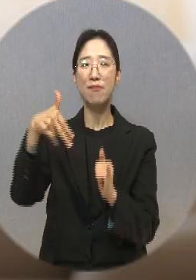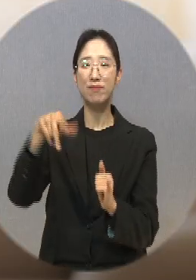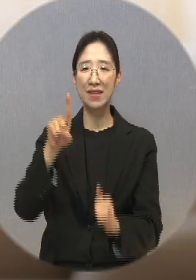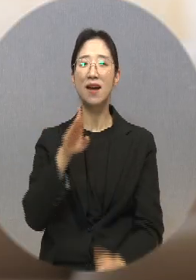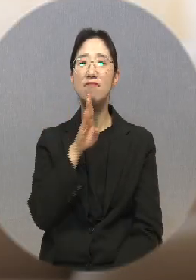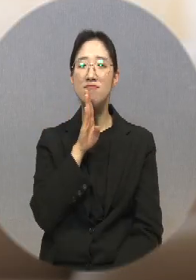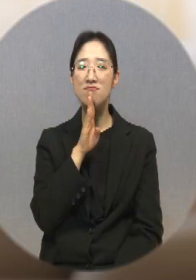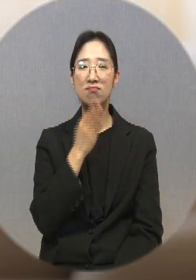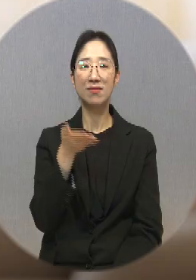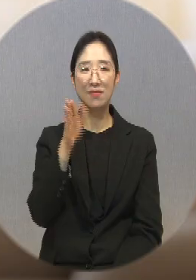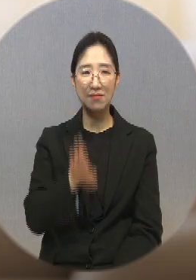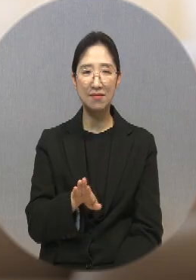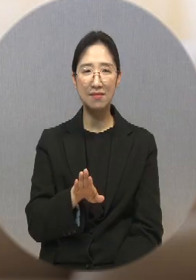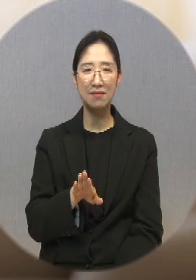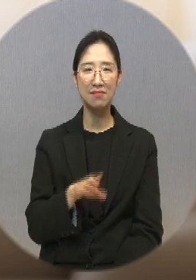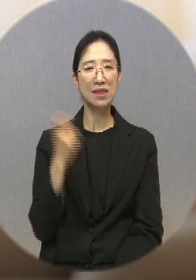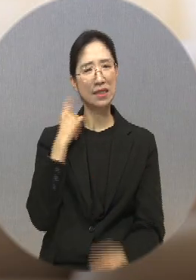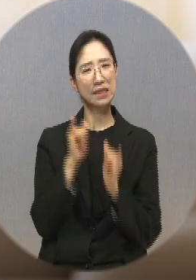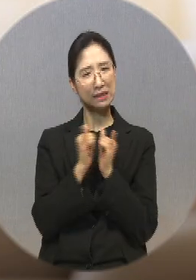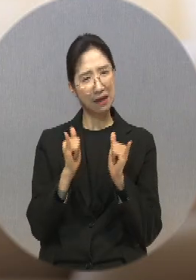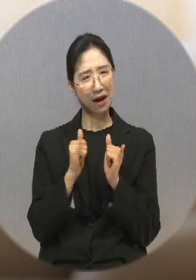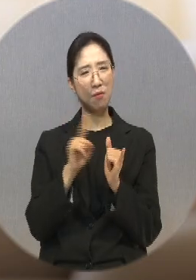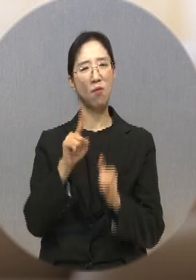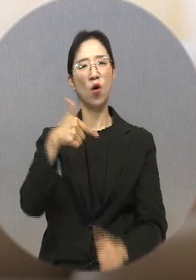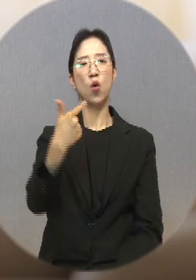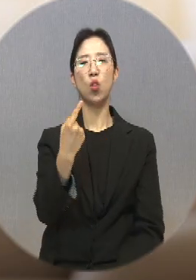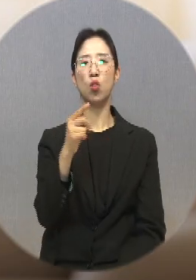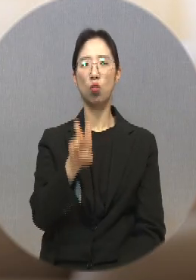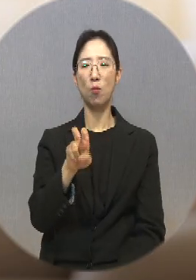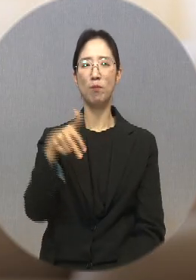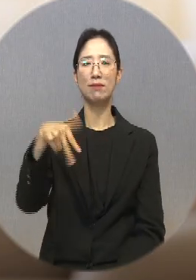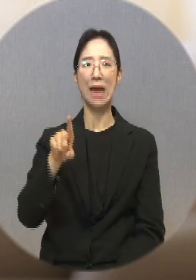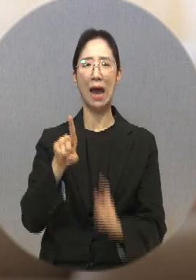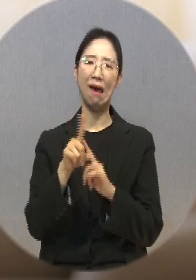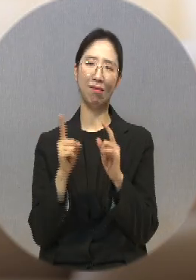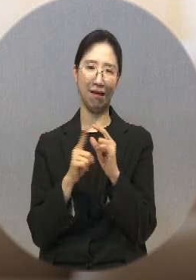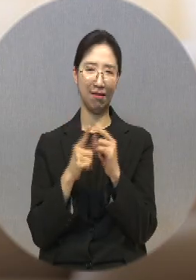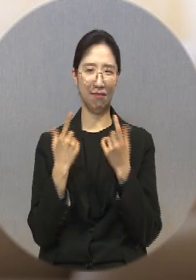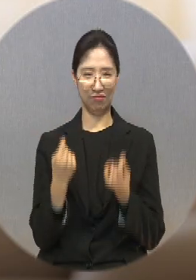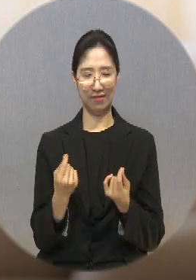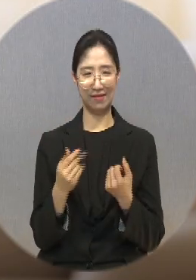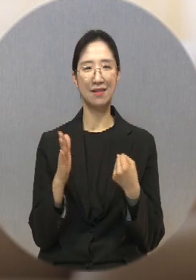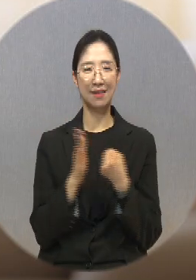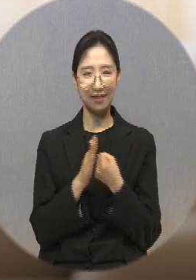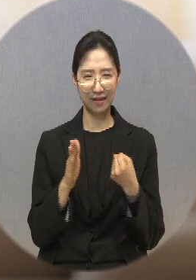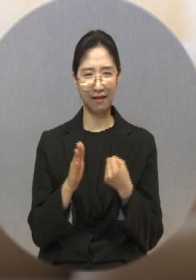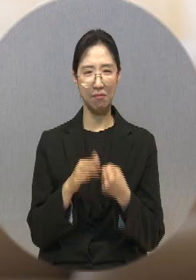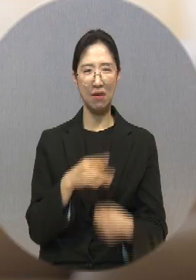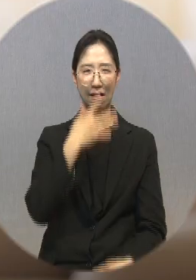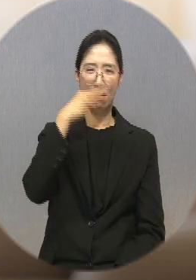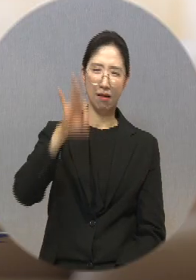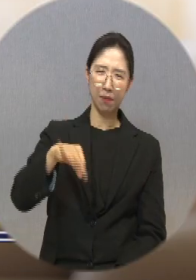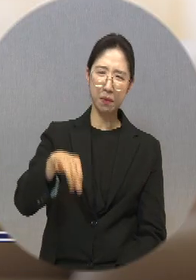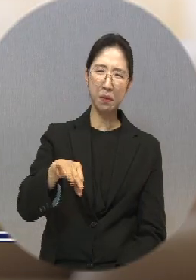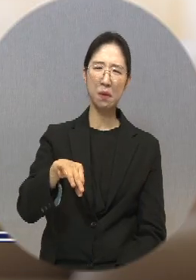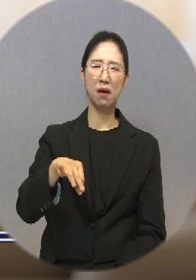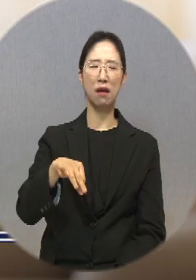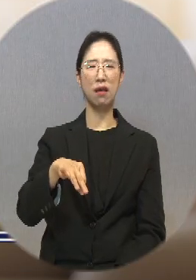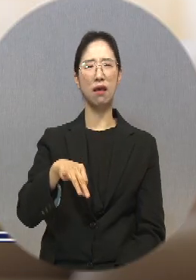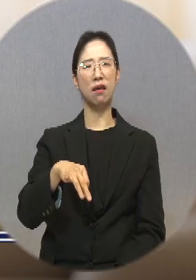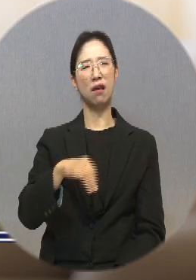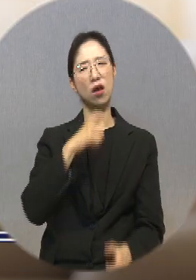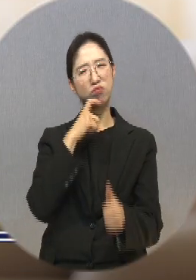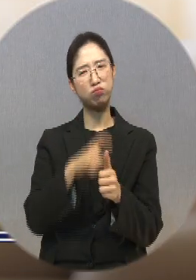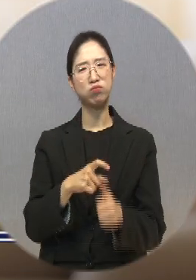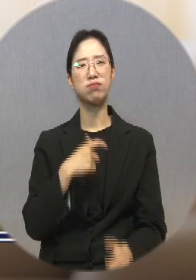표현도 되겠지만 듣는 사람에 따라서는 놈 자자로 들릴 수도 있거든요. 그래서 하대하듯이 부른다 라는